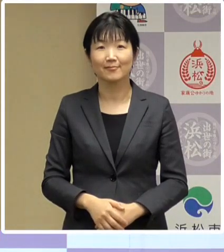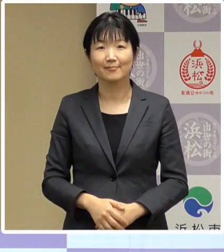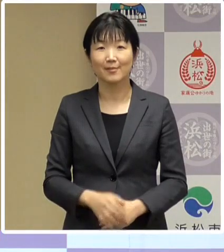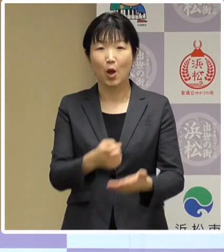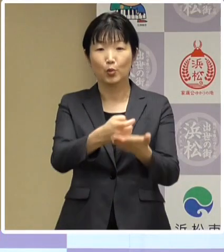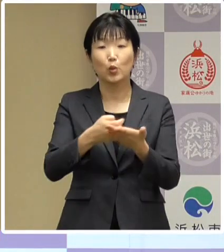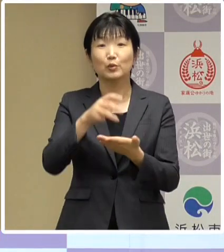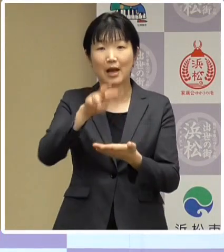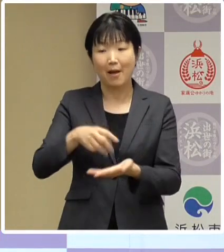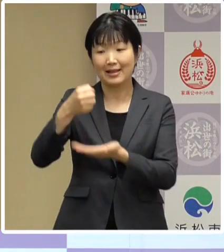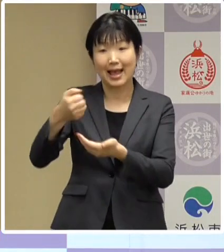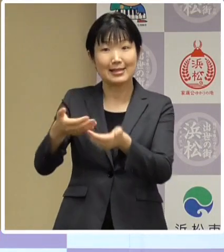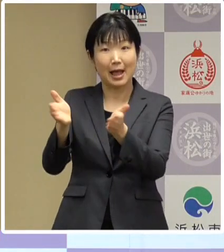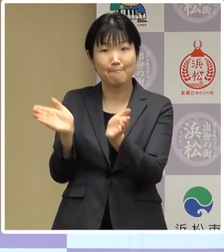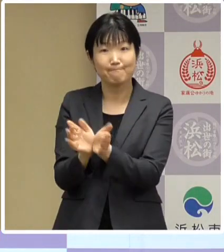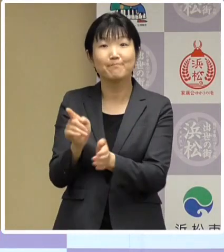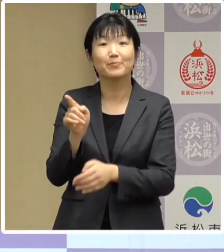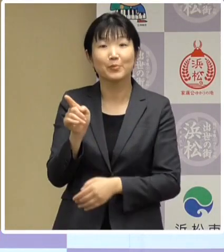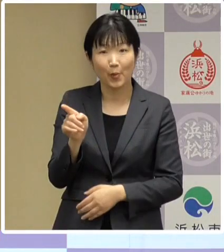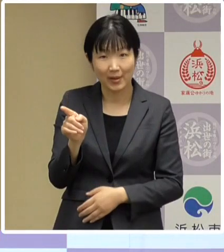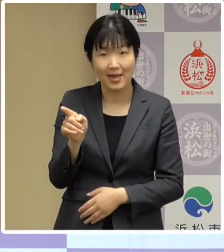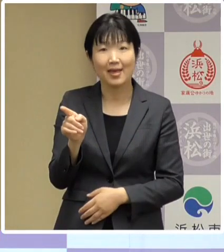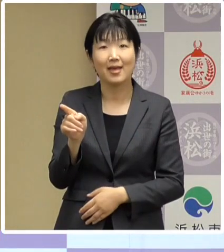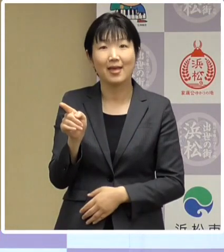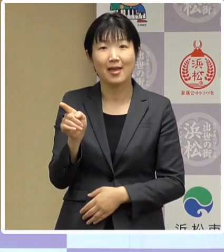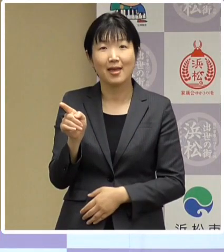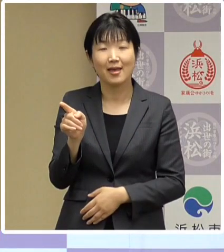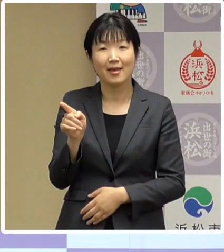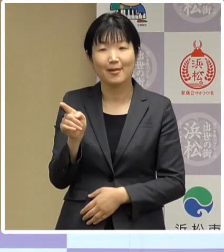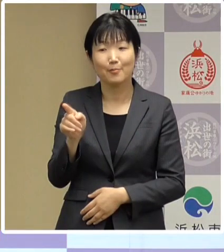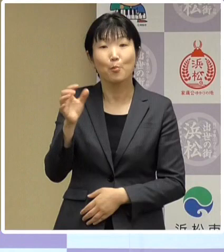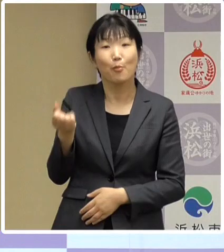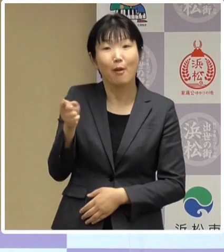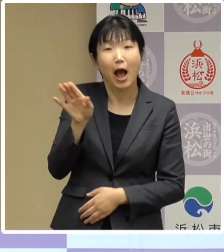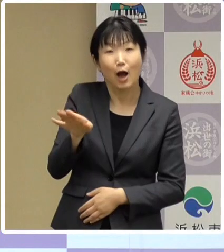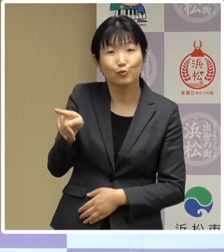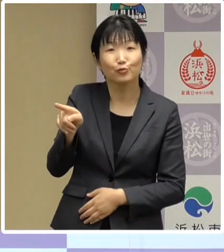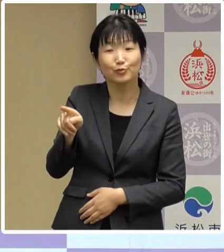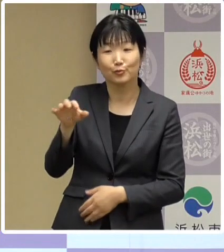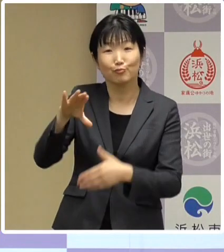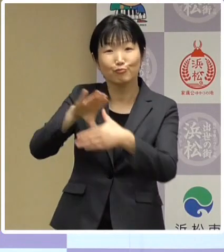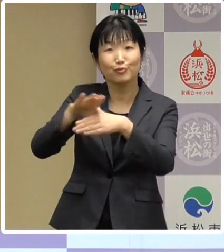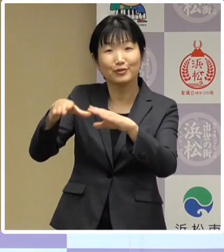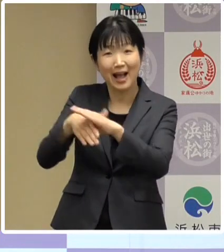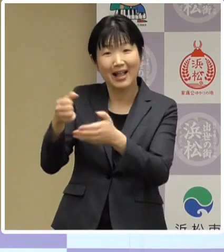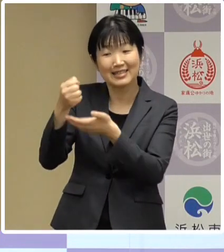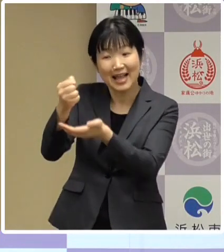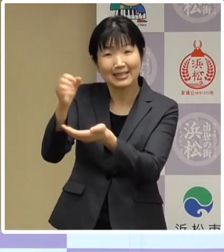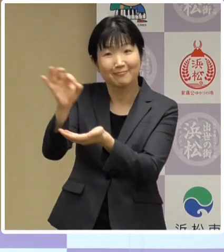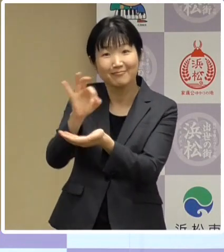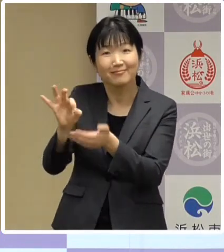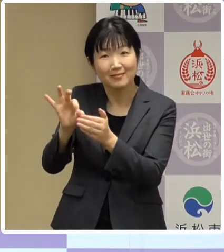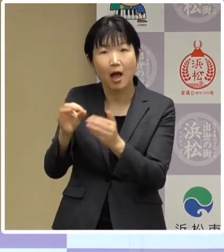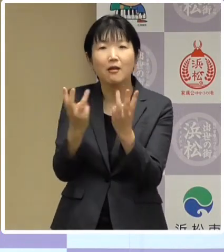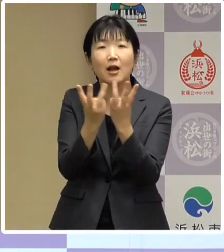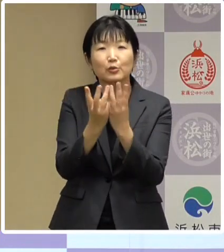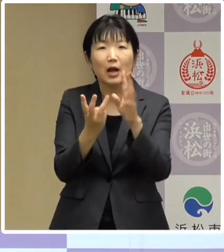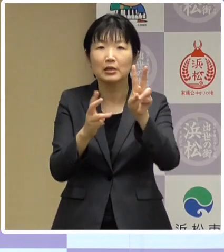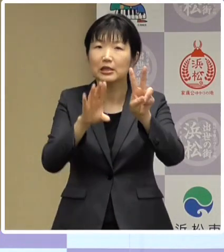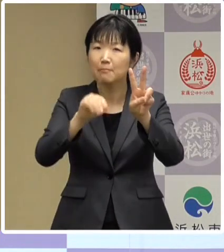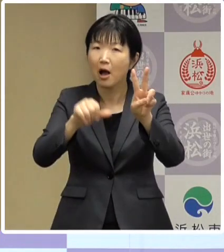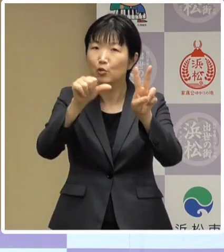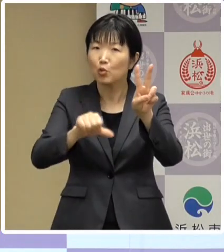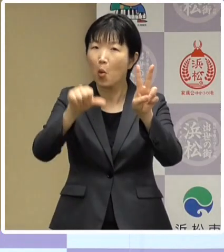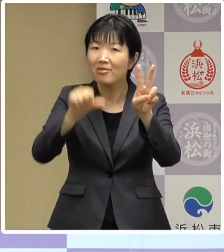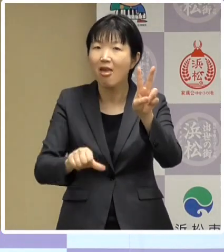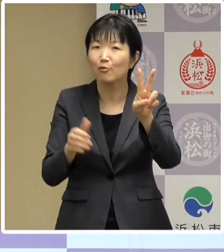徳川財団の方で収蔵している文化財だけでもですね、今2万5000点ぐらいあるというふうに伺